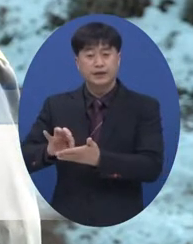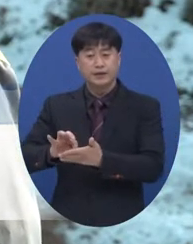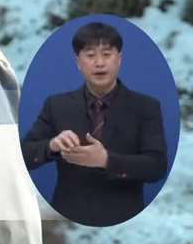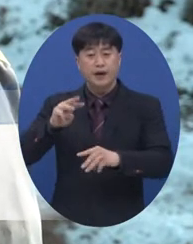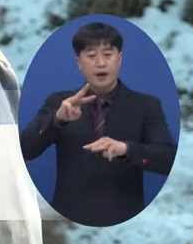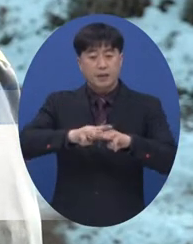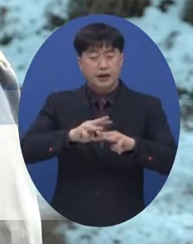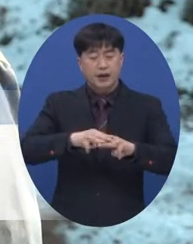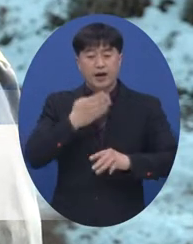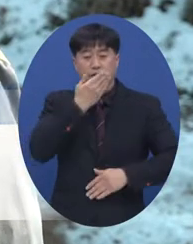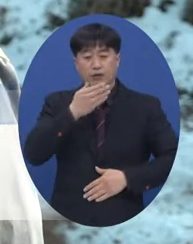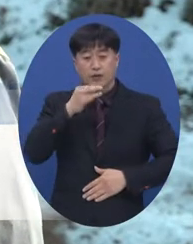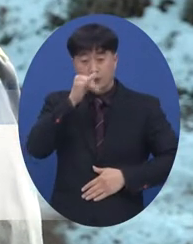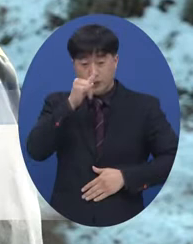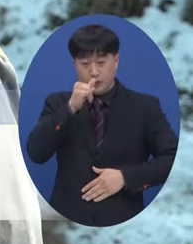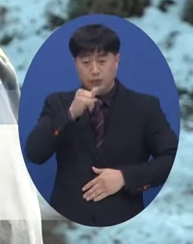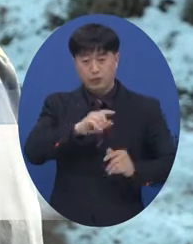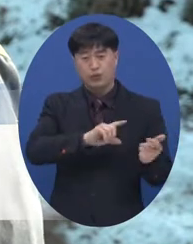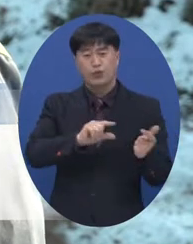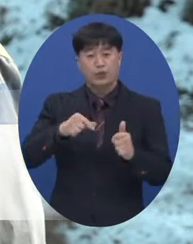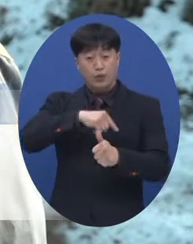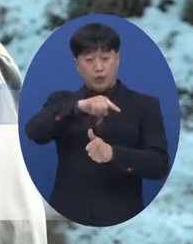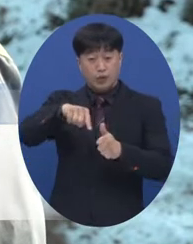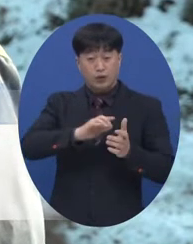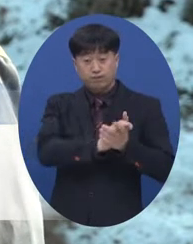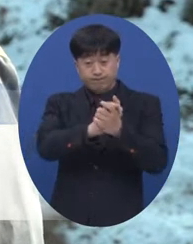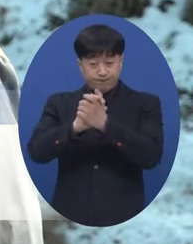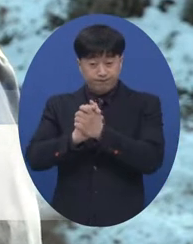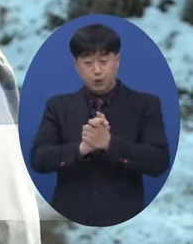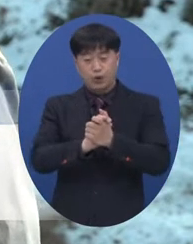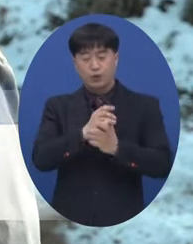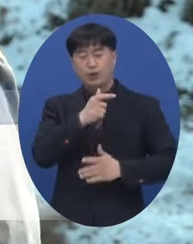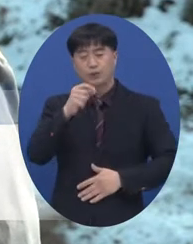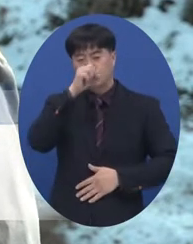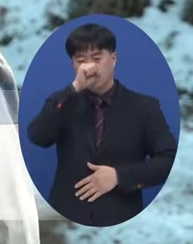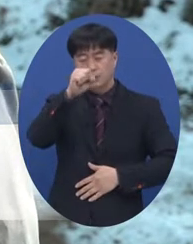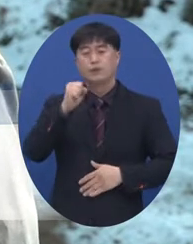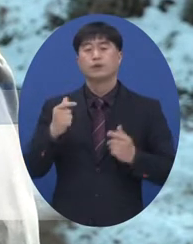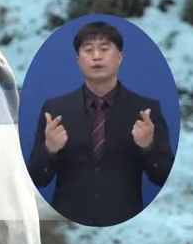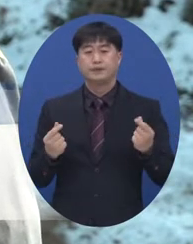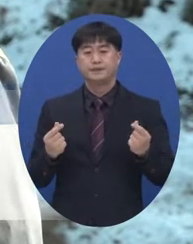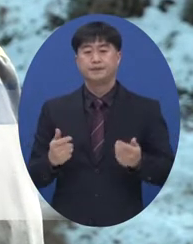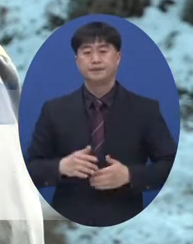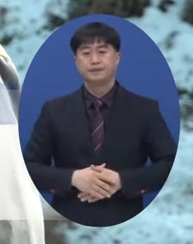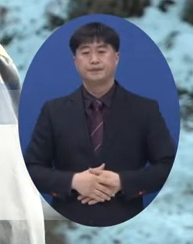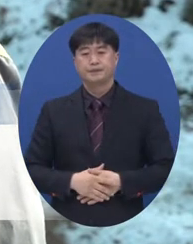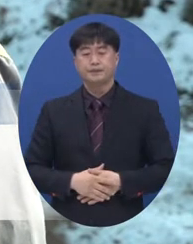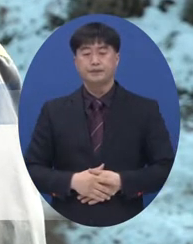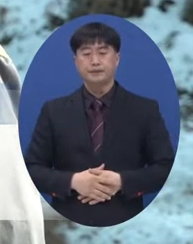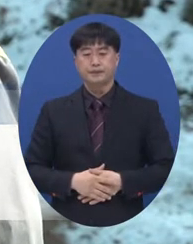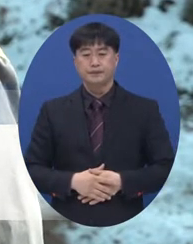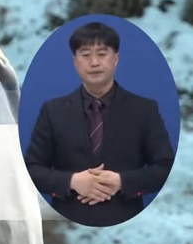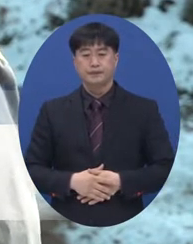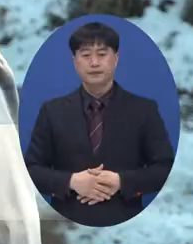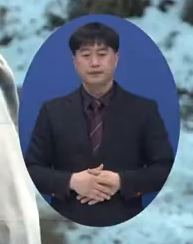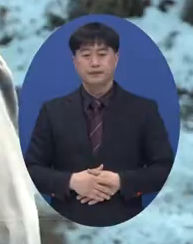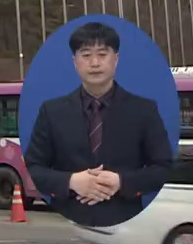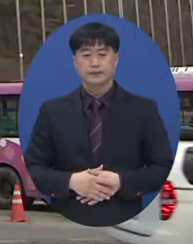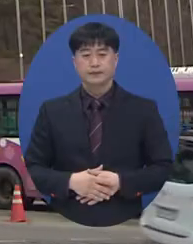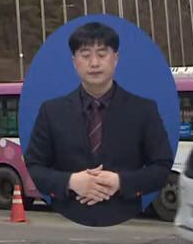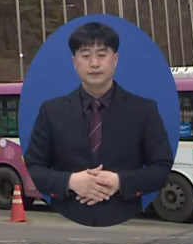사용하게 되면 또 어 할텐데 겁 얼음도 할 수 있고 여러므로 환경 저희가 좋져